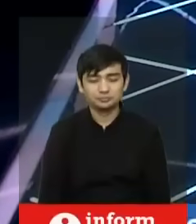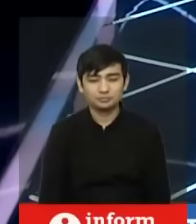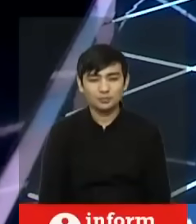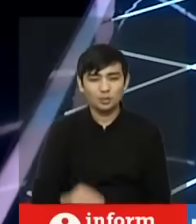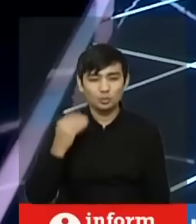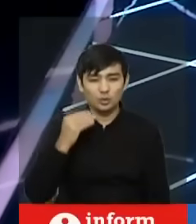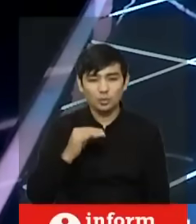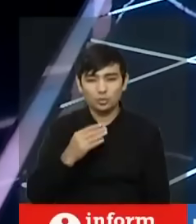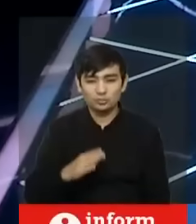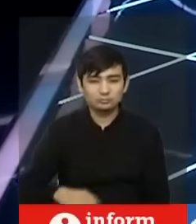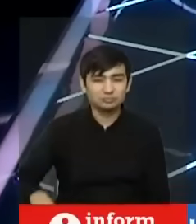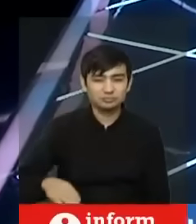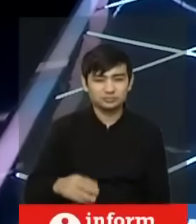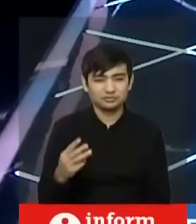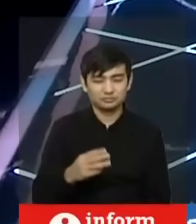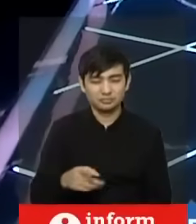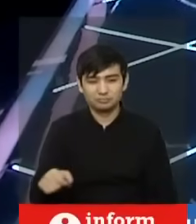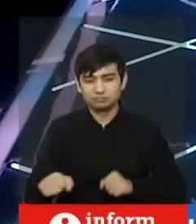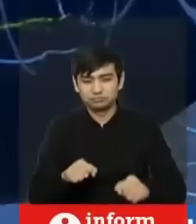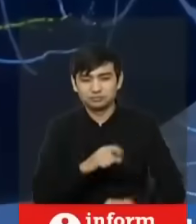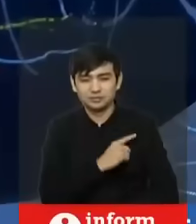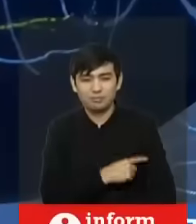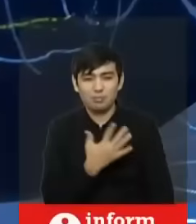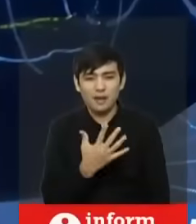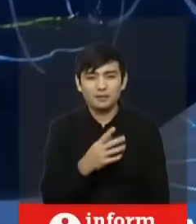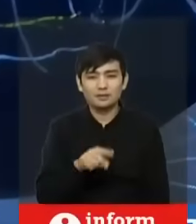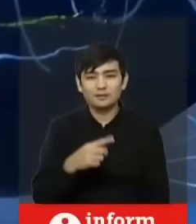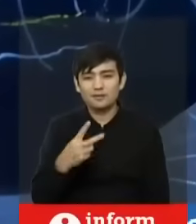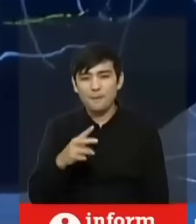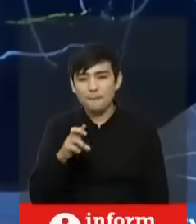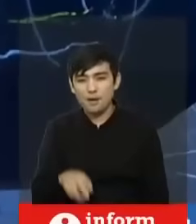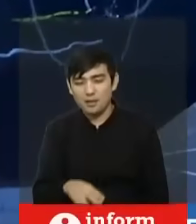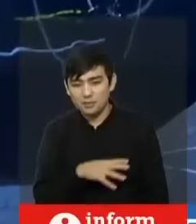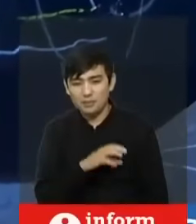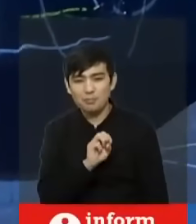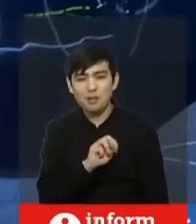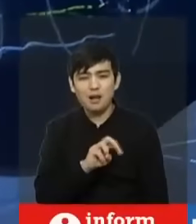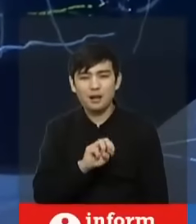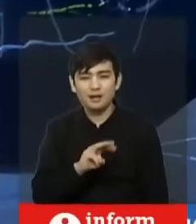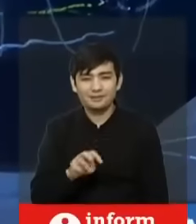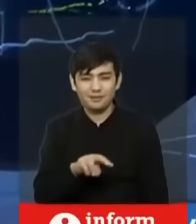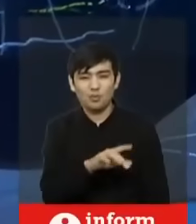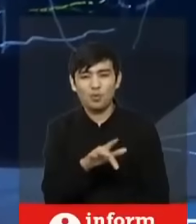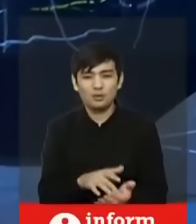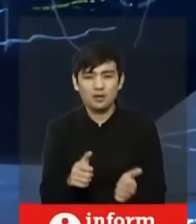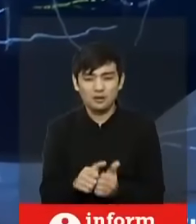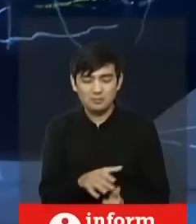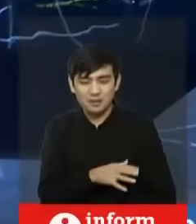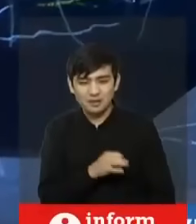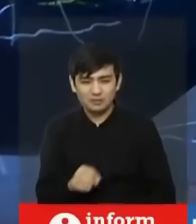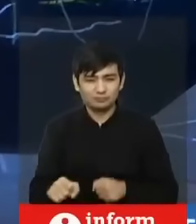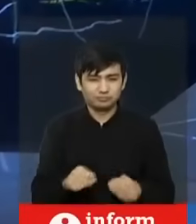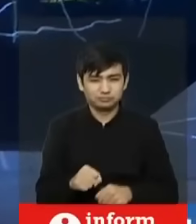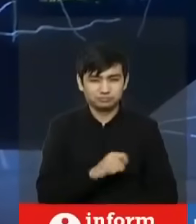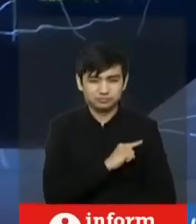Түркияның оңтүстік шығыс бөлігінде жер сілкінді. Қуаты 5.2 балға жеткен дүмпу Малатия қаласының маңында тіркеліп отыр. Зілзала салдарынан бір